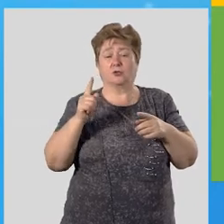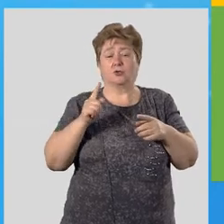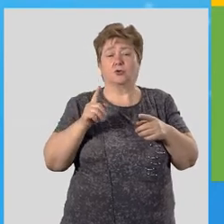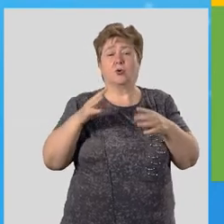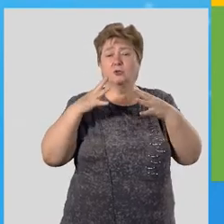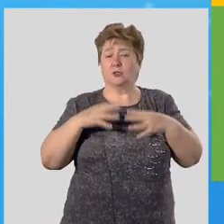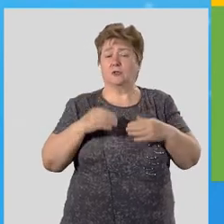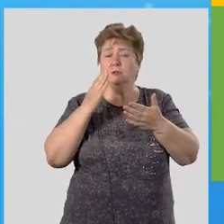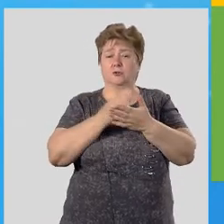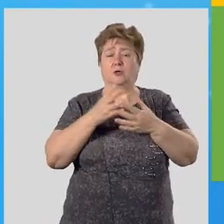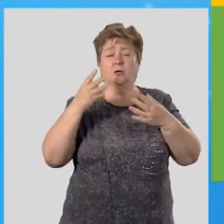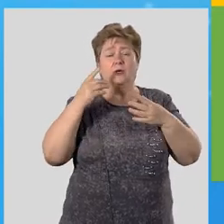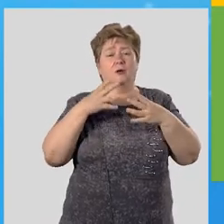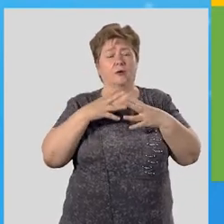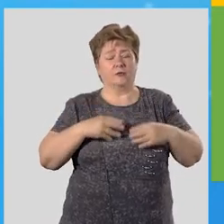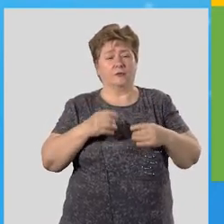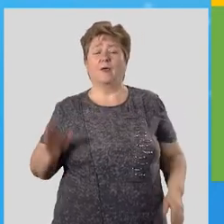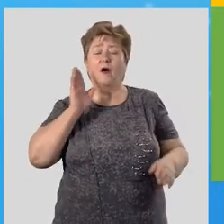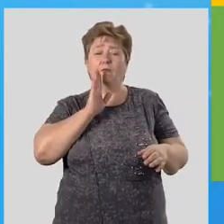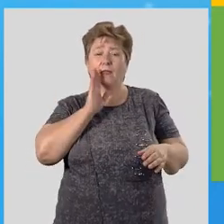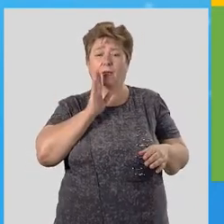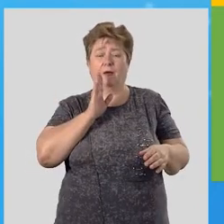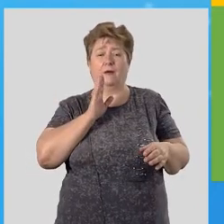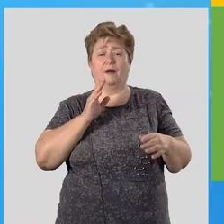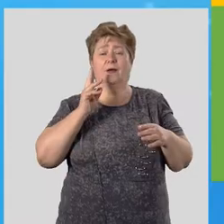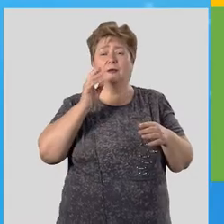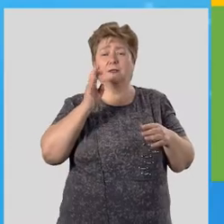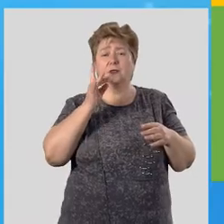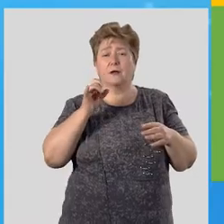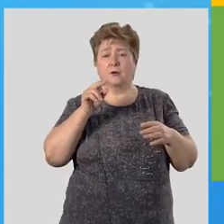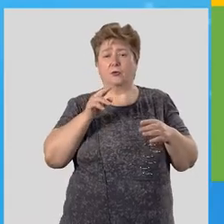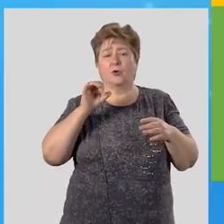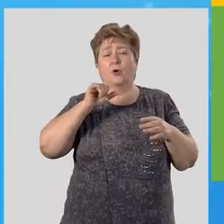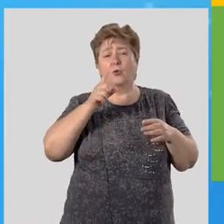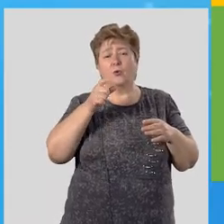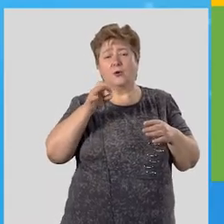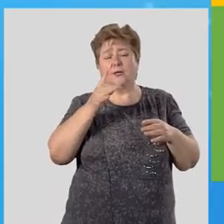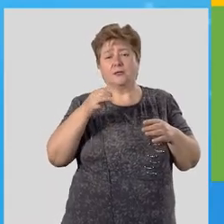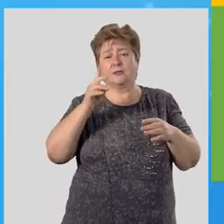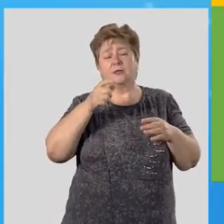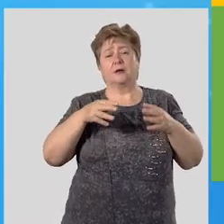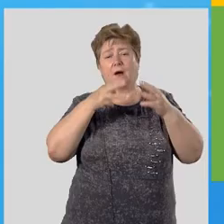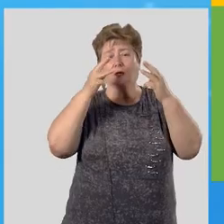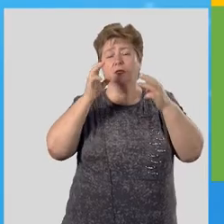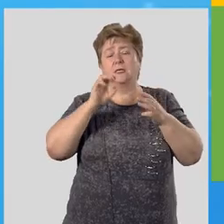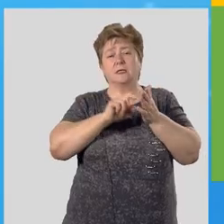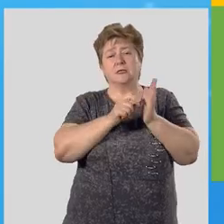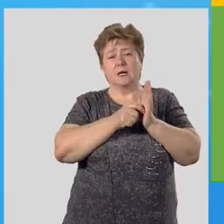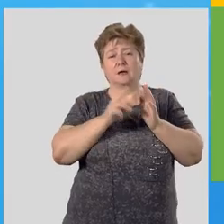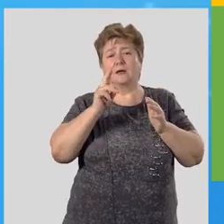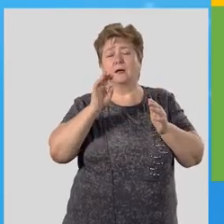тела состоят из веществ. Вода, кислород, углекислый газ,